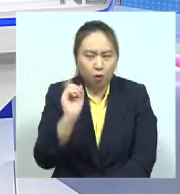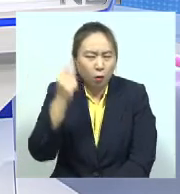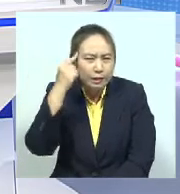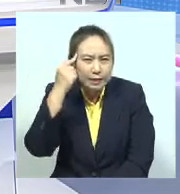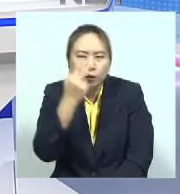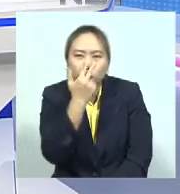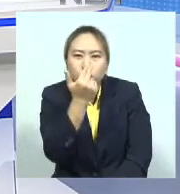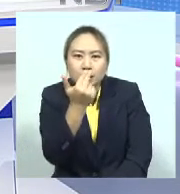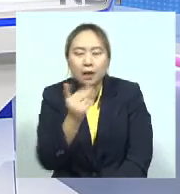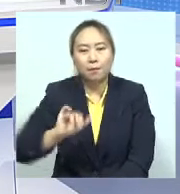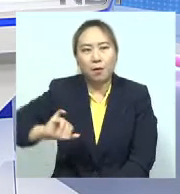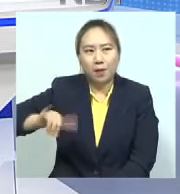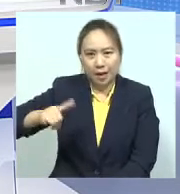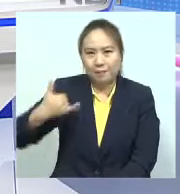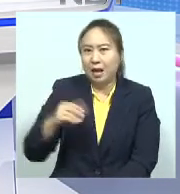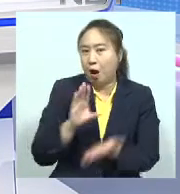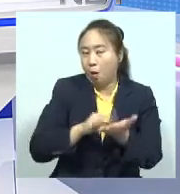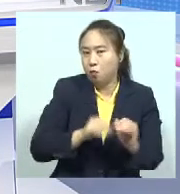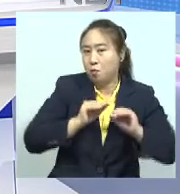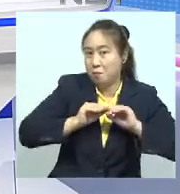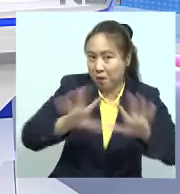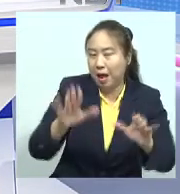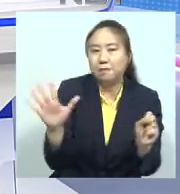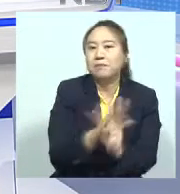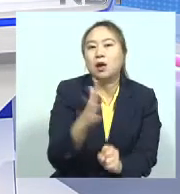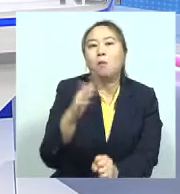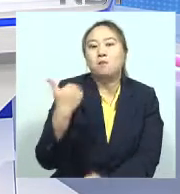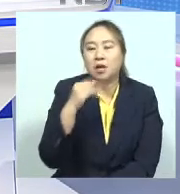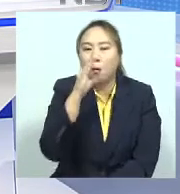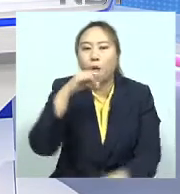นะเพราะว่าบางฝ่ายที่พยายามให้ข้อมูลเขาให้ข้อมูลไม่ครบนะครับเพราะพูดไปอีกแบบนึง